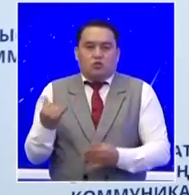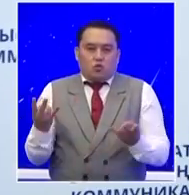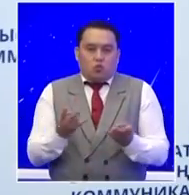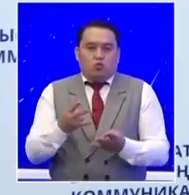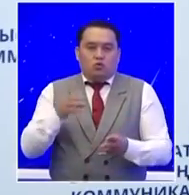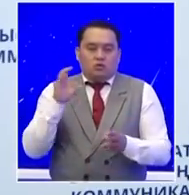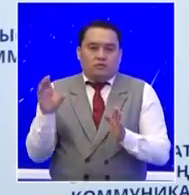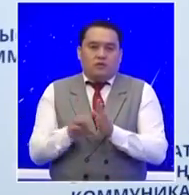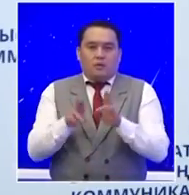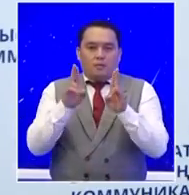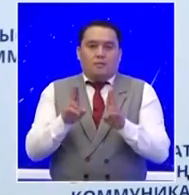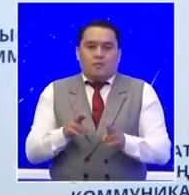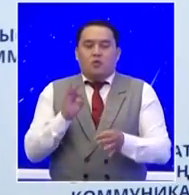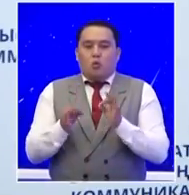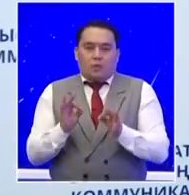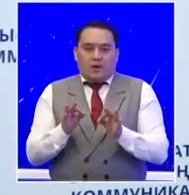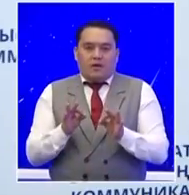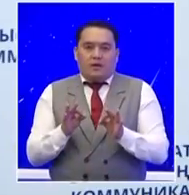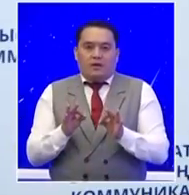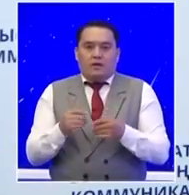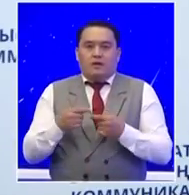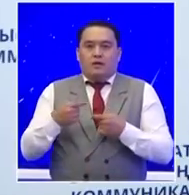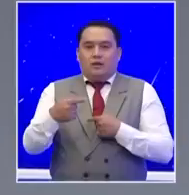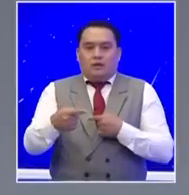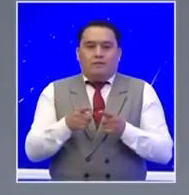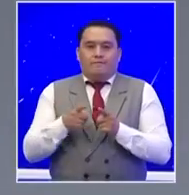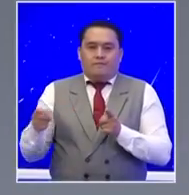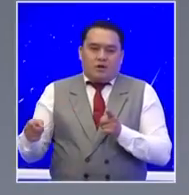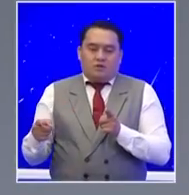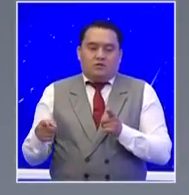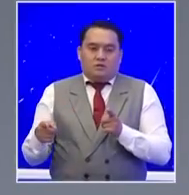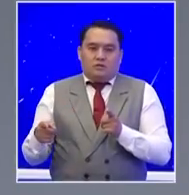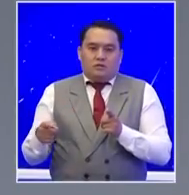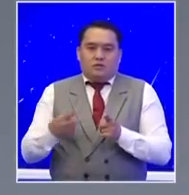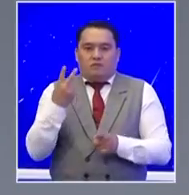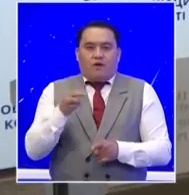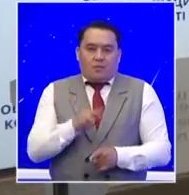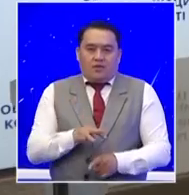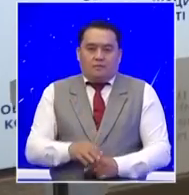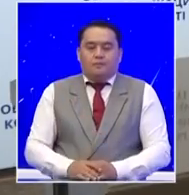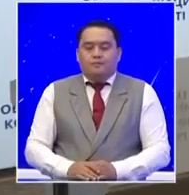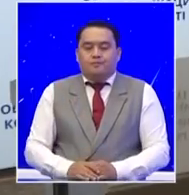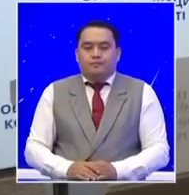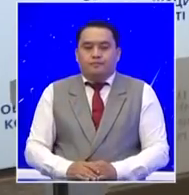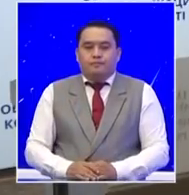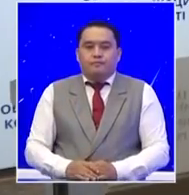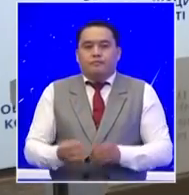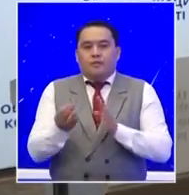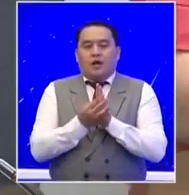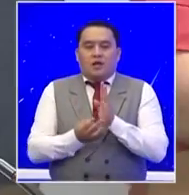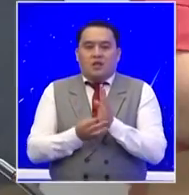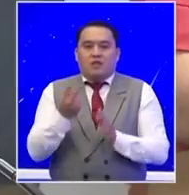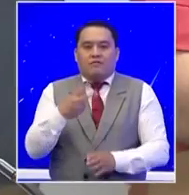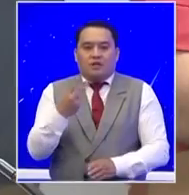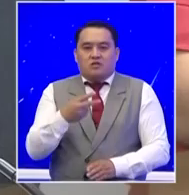будет соблюдать санитарные нормы, расстояние, социальную дистанцию в 2 метра. В этом году ЕНТ пройдет с 20